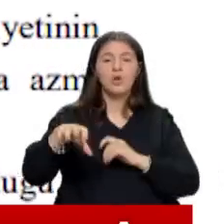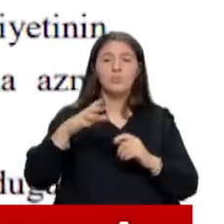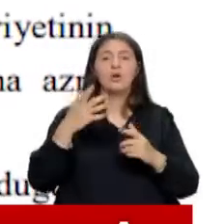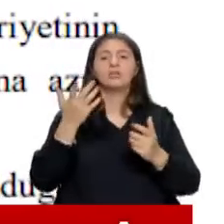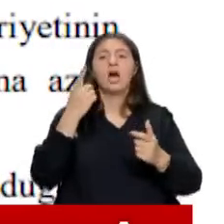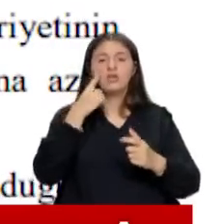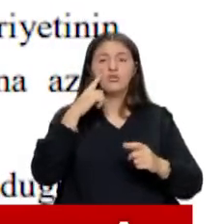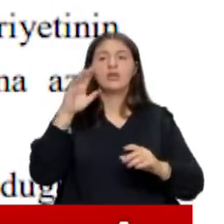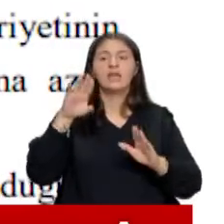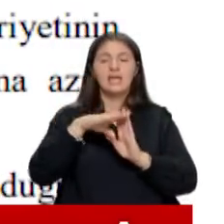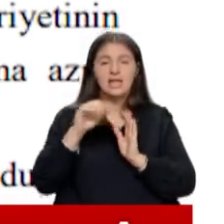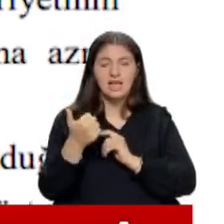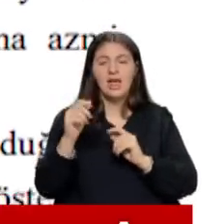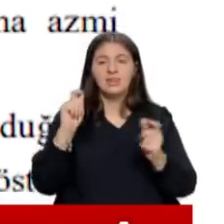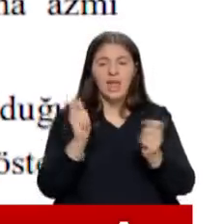yapıya Atatürk